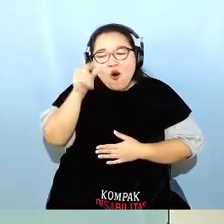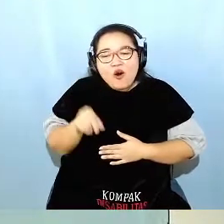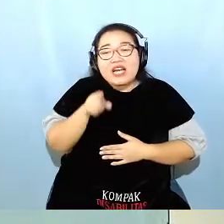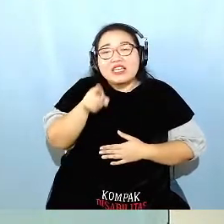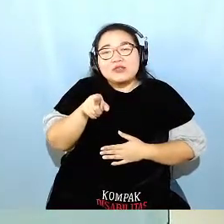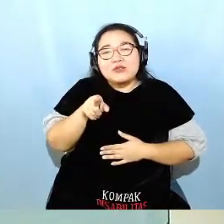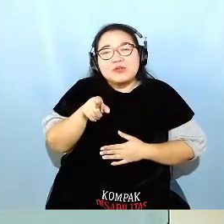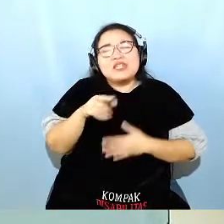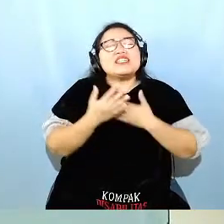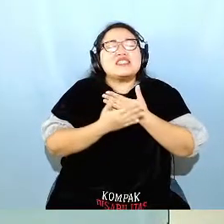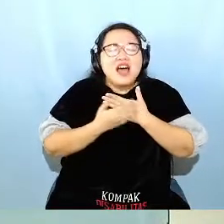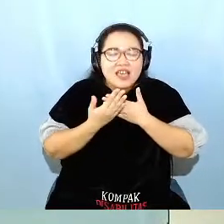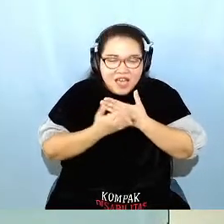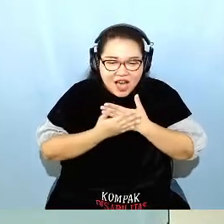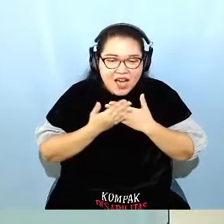cireng.